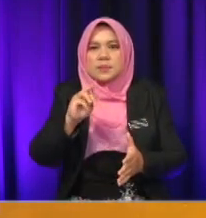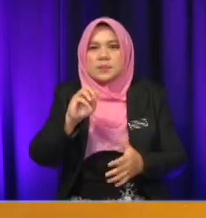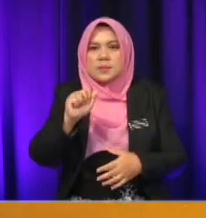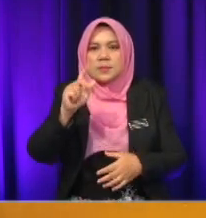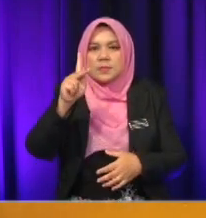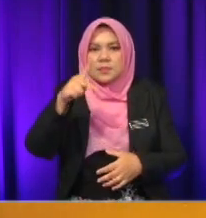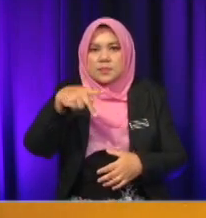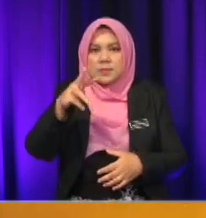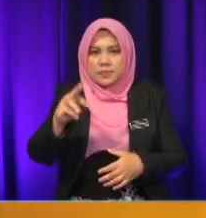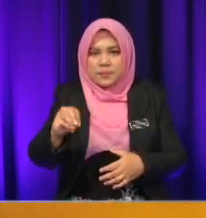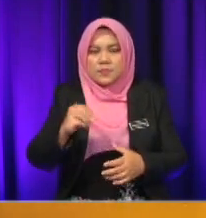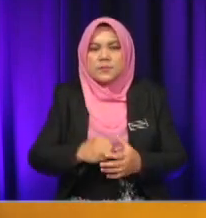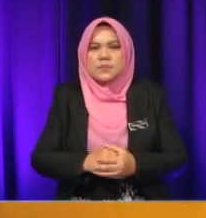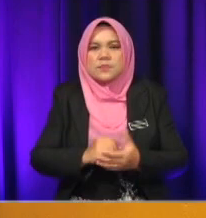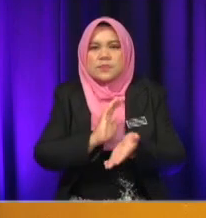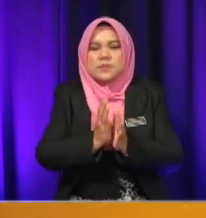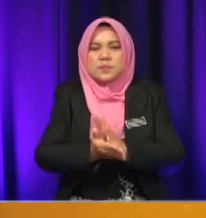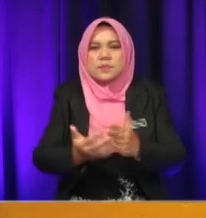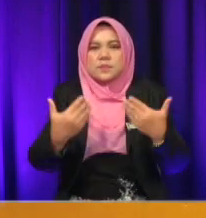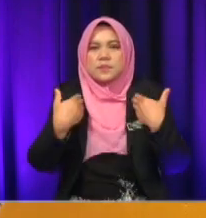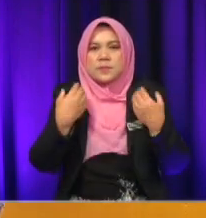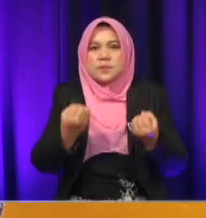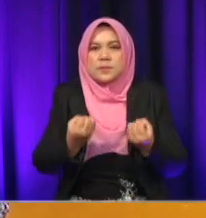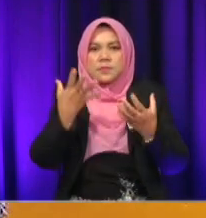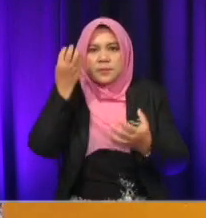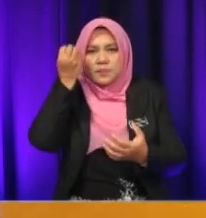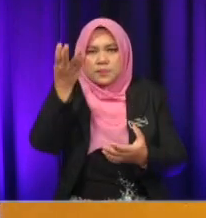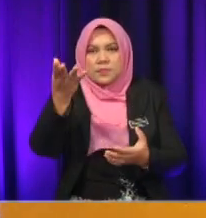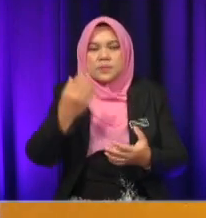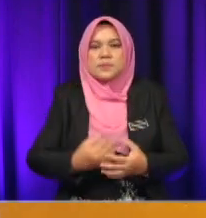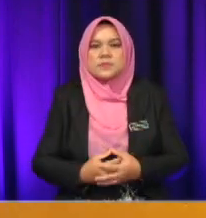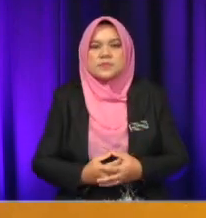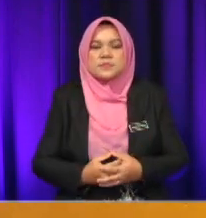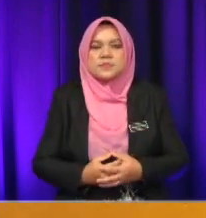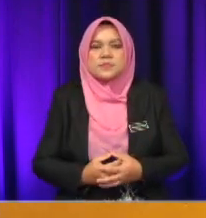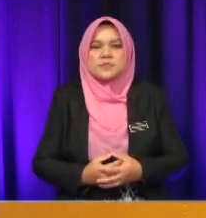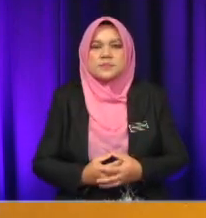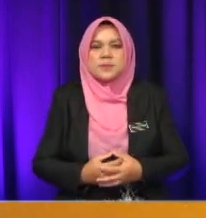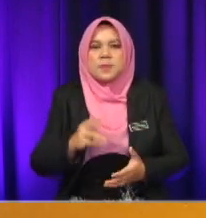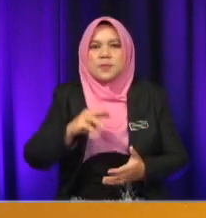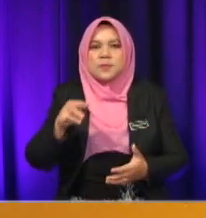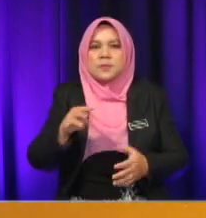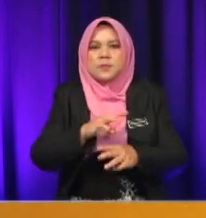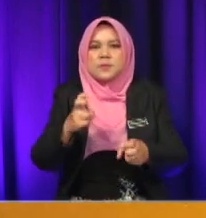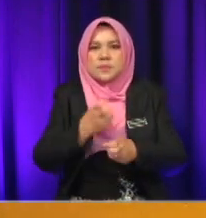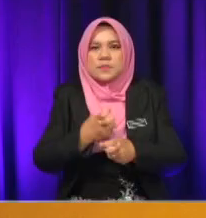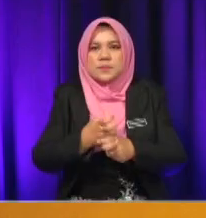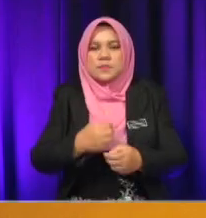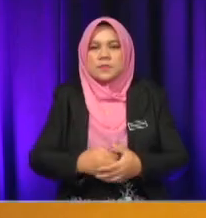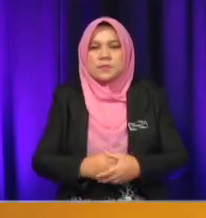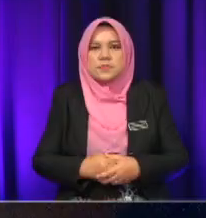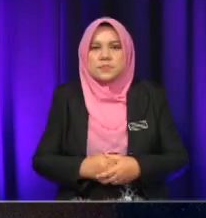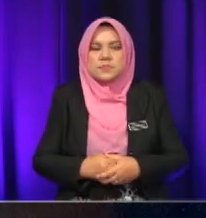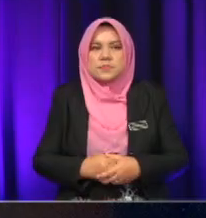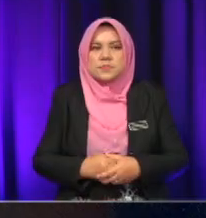KPM. Jadi dekat situ ada banyak maklumat tu. Murid hari ini tak susah kan Syafika kan? Betul